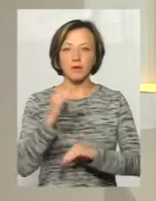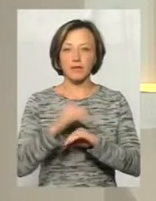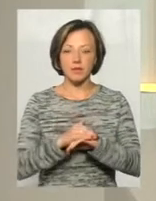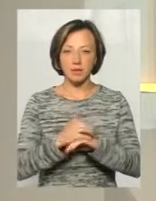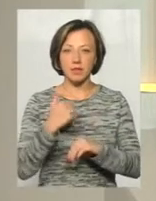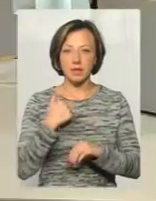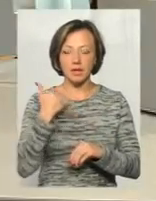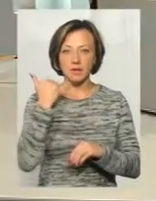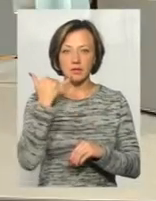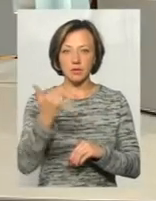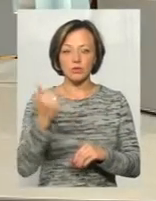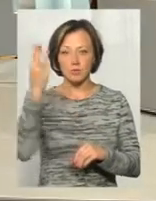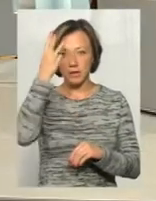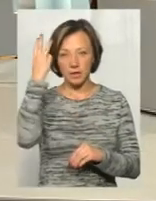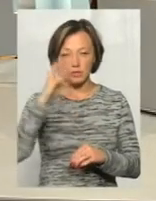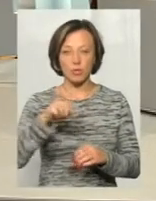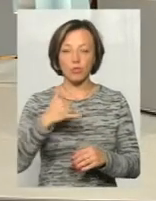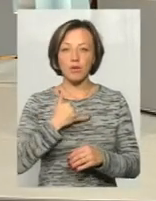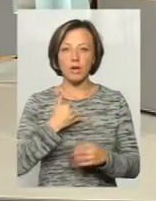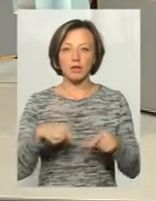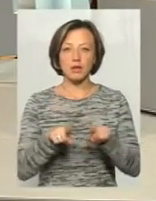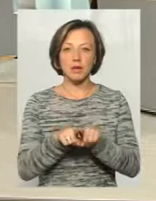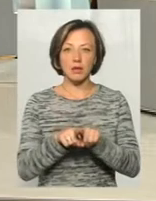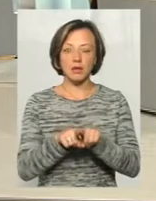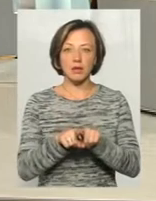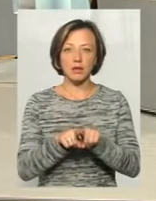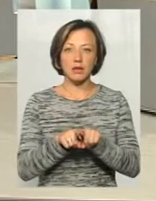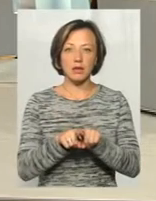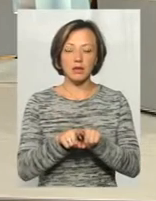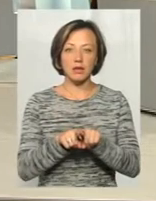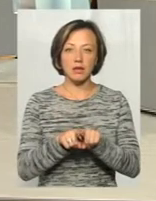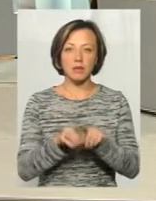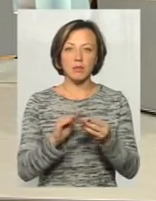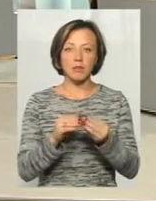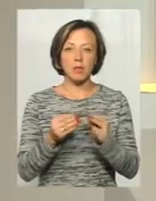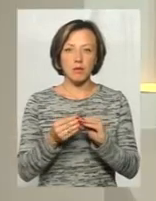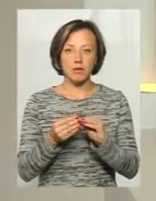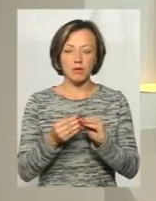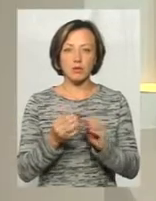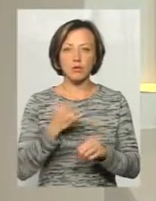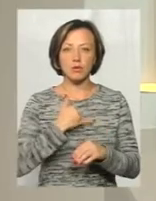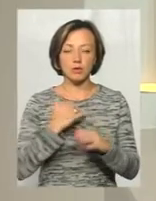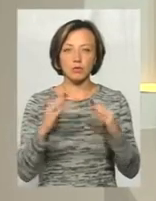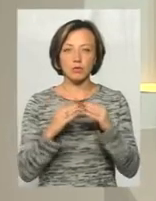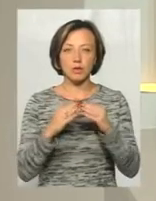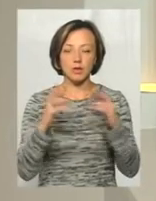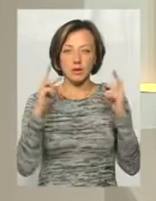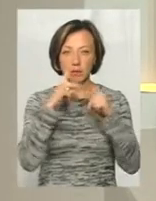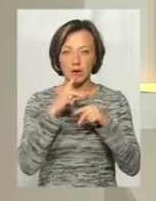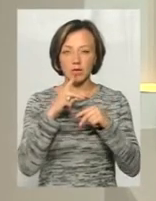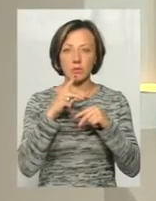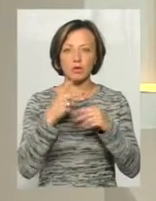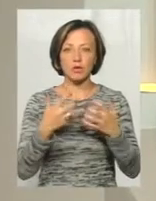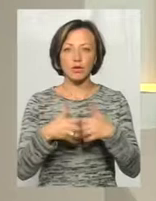я з Львові, з Хмельницького. У мене ось така виникла проблема. В нашому будинку неправильно